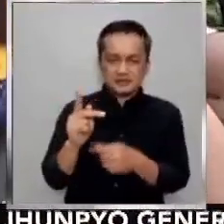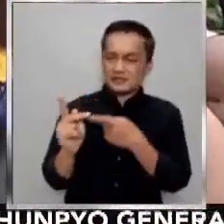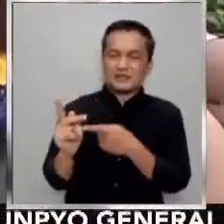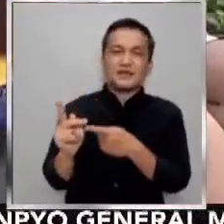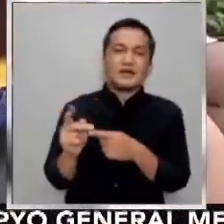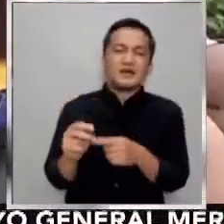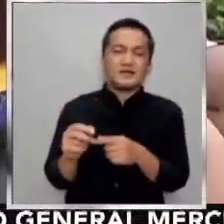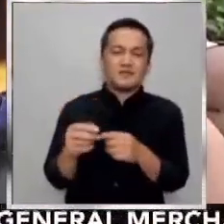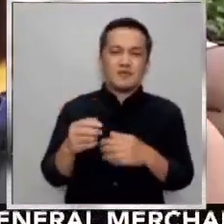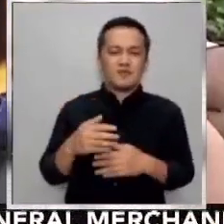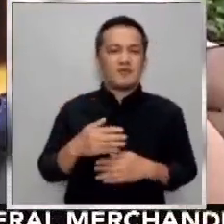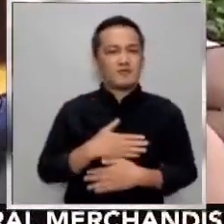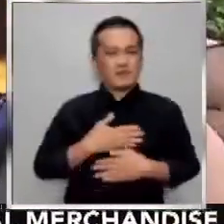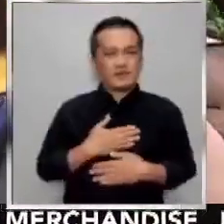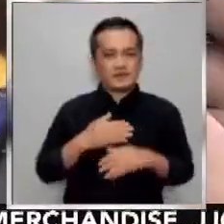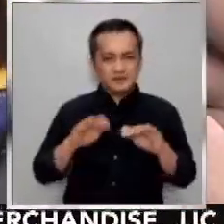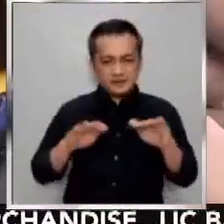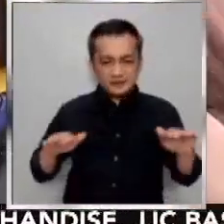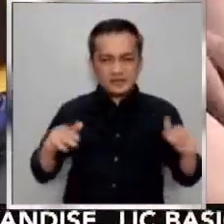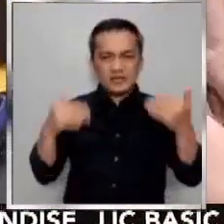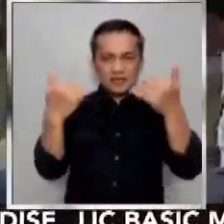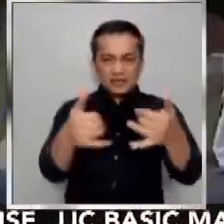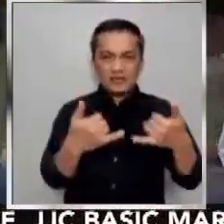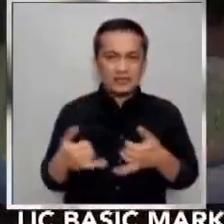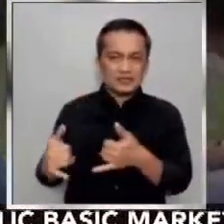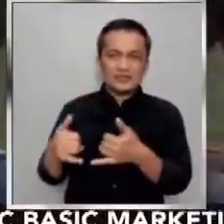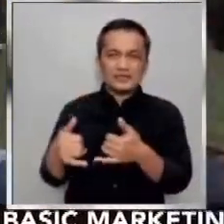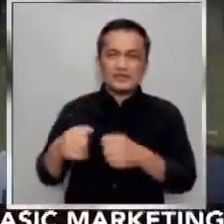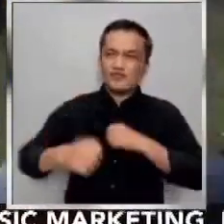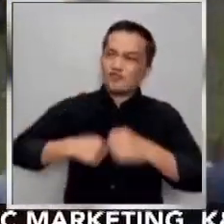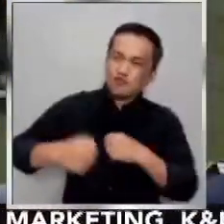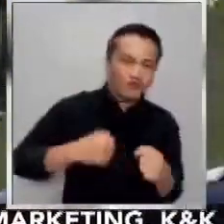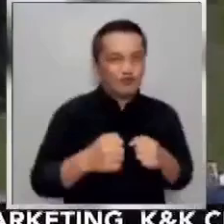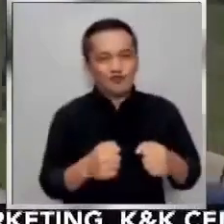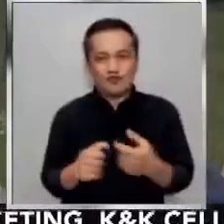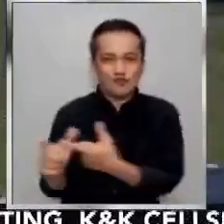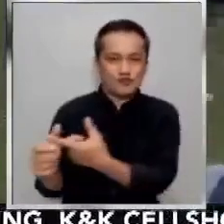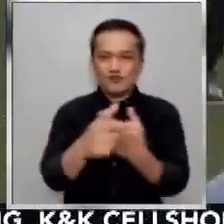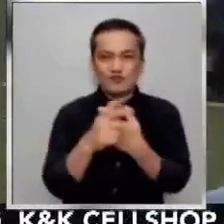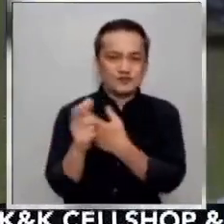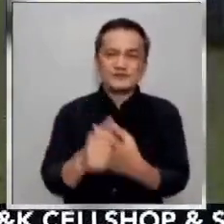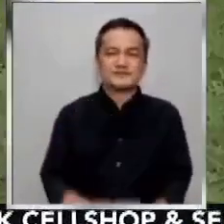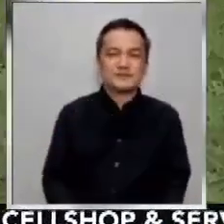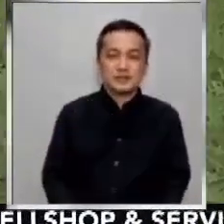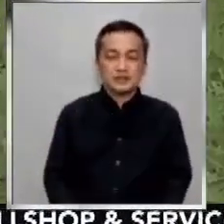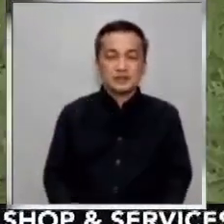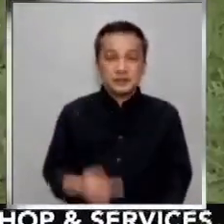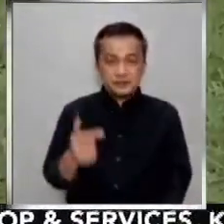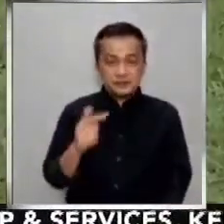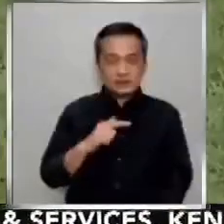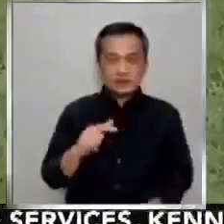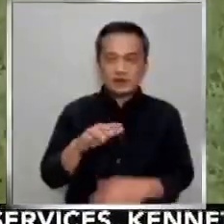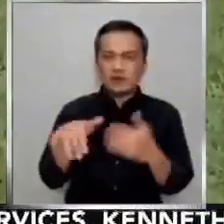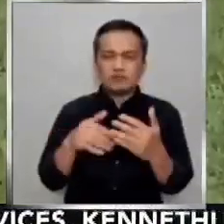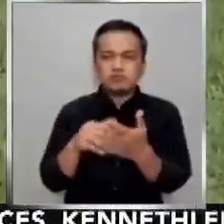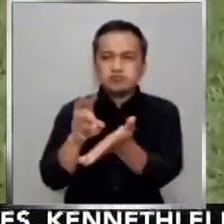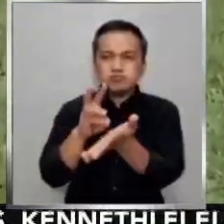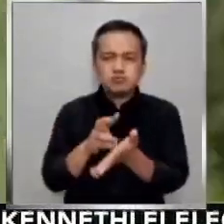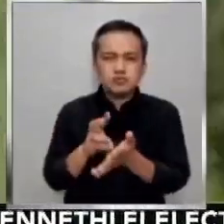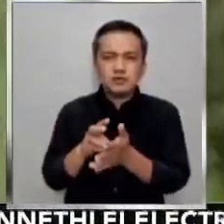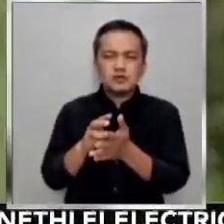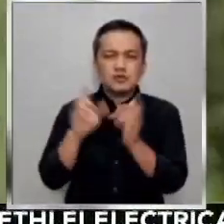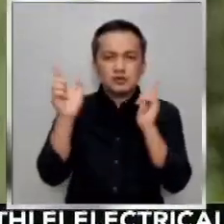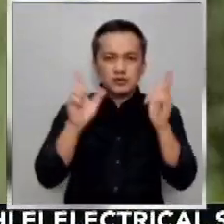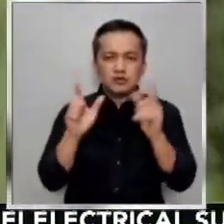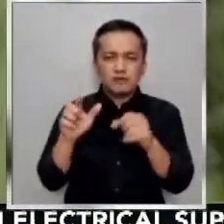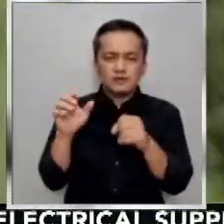makakapag-enjoy yung mga kids na maglaro, makatakbo ulit. Halos lahat yata ng bahagi ng Luneta, puno ng mga pamilyang nagpipiknik, mga